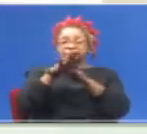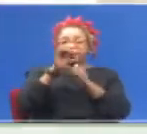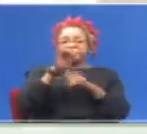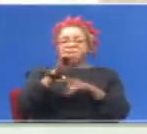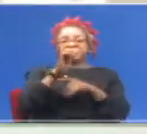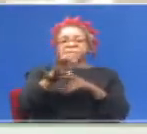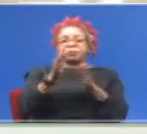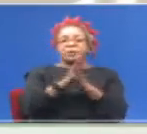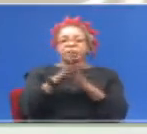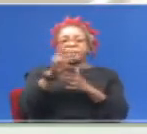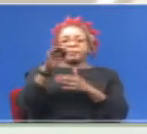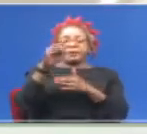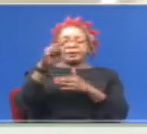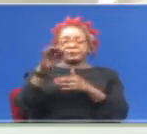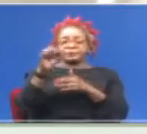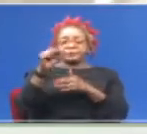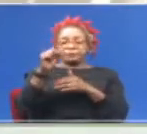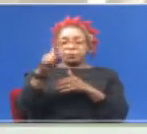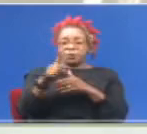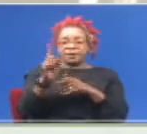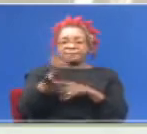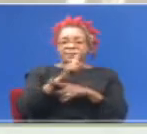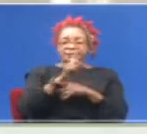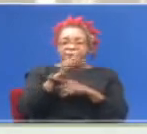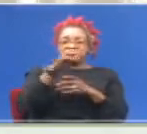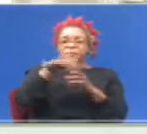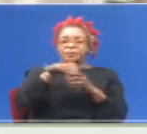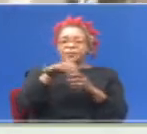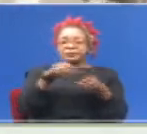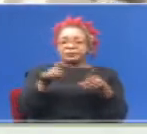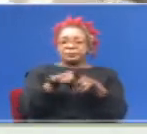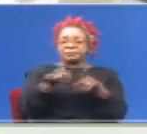yalifungwa na Waidira dakika ya 51 na Kasumba dakika 85.